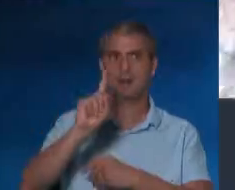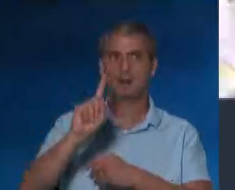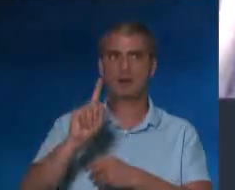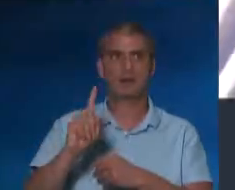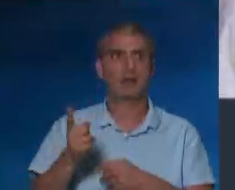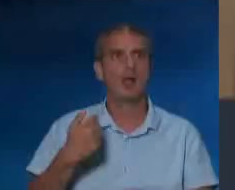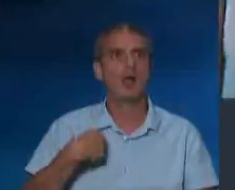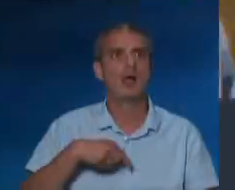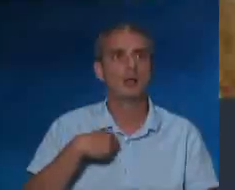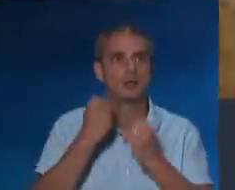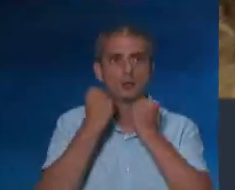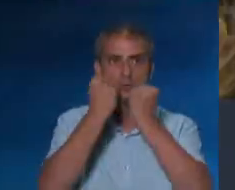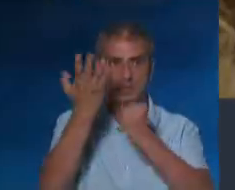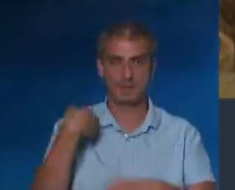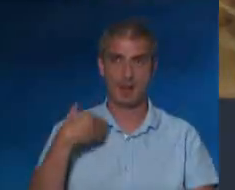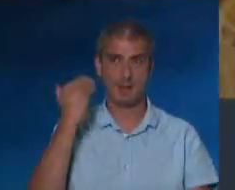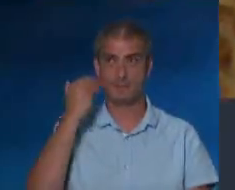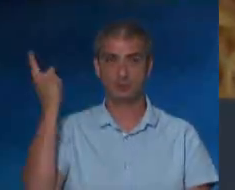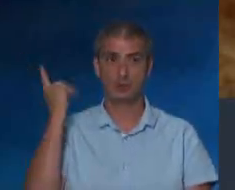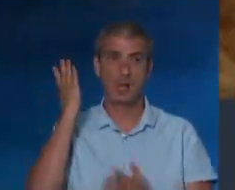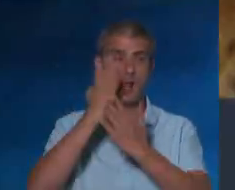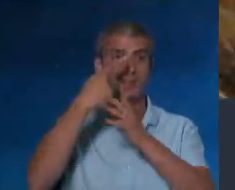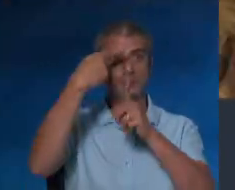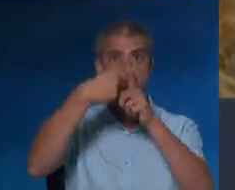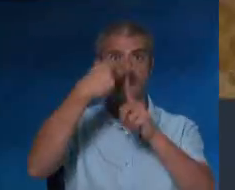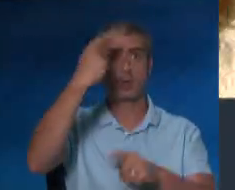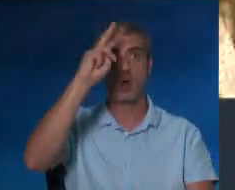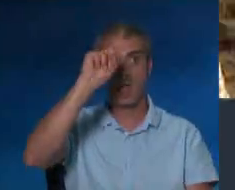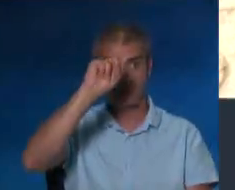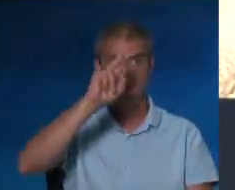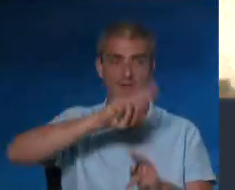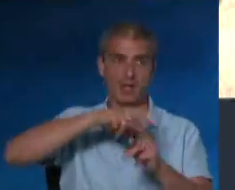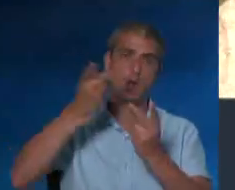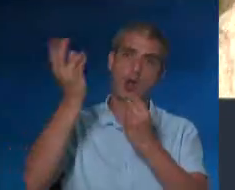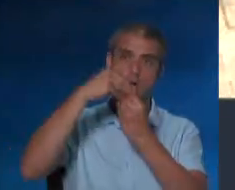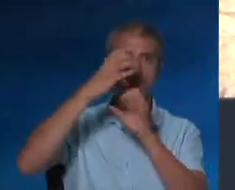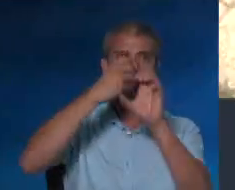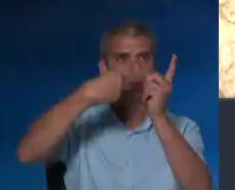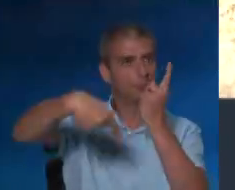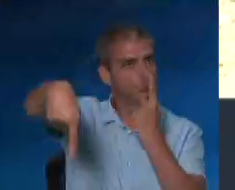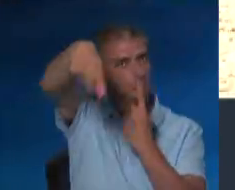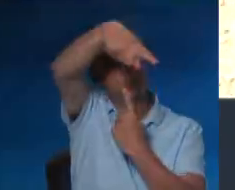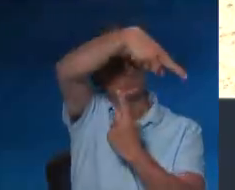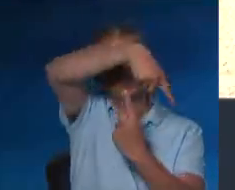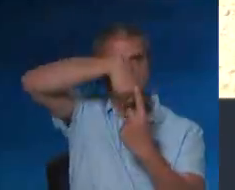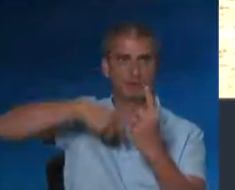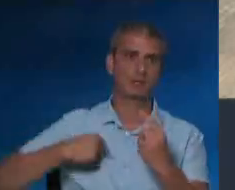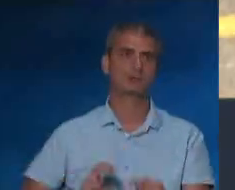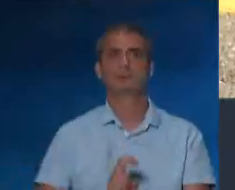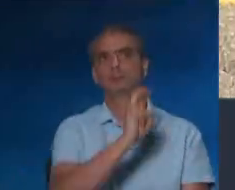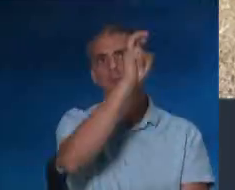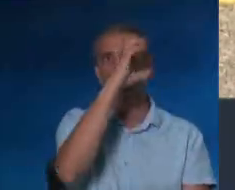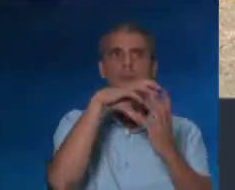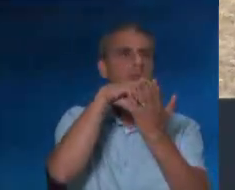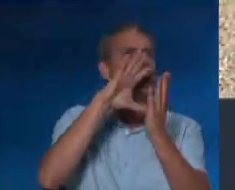אין פה שום מעבר חצייה? לא, אי אפשר, אסור גם לעבור פה ברגל. אנחנו נוסעים, אני באה מבית שאן, עד לצומת גולני, ואז עוד הפעם עוד אוטובוס, להגיע לפה, ואז עולה לבסיס. איך